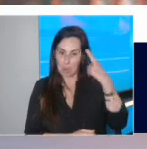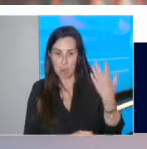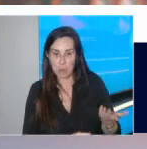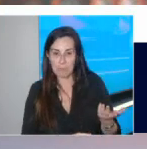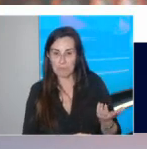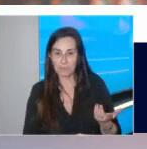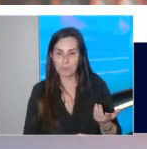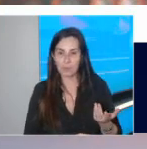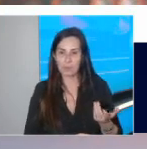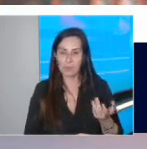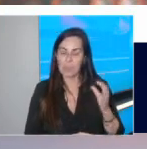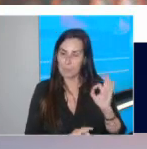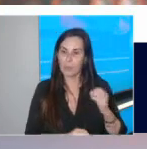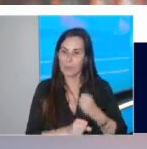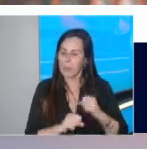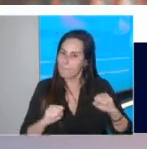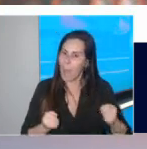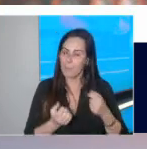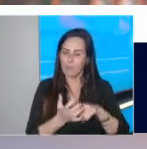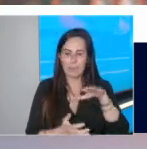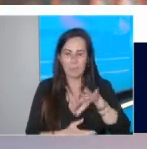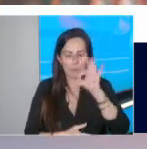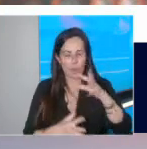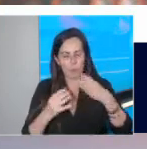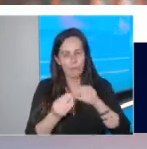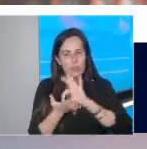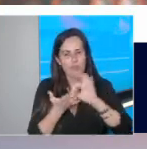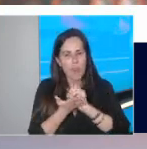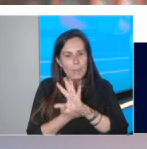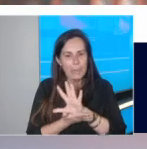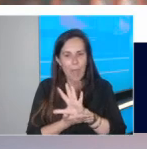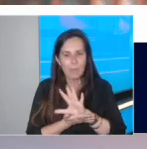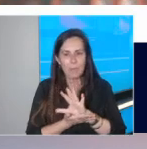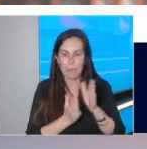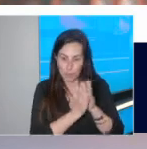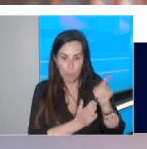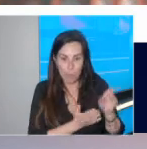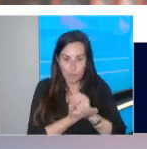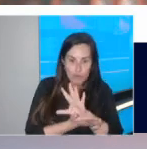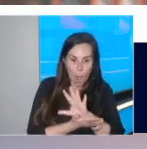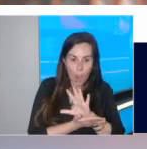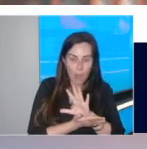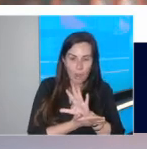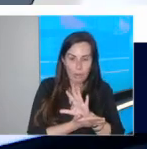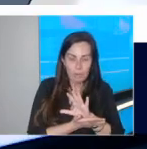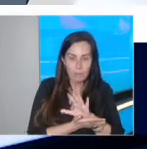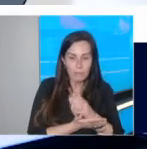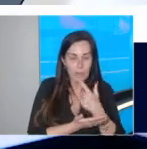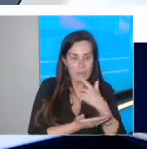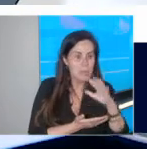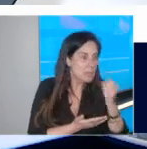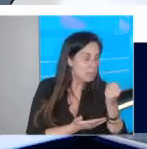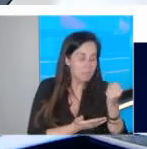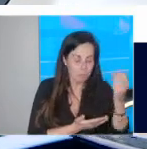הם בעצם עושים את המאמץ הזה לאתר את המשפחה ולכתוב לה, כי הם התבקשו על ידי השכנים היהודים שאמרו להם,